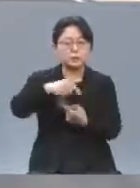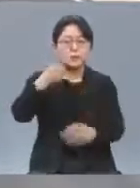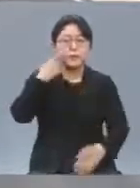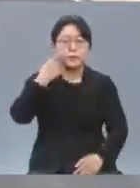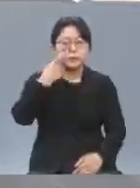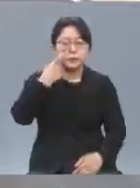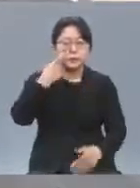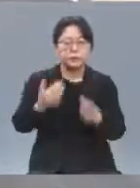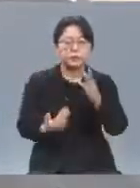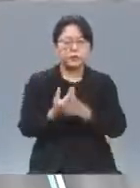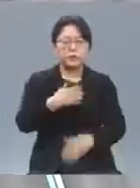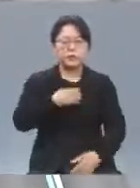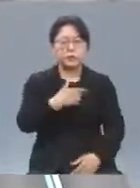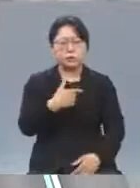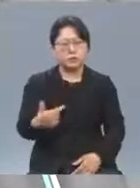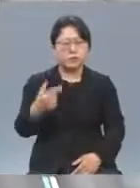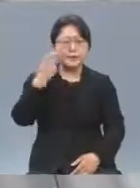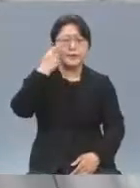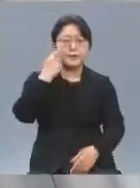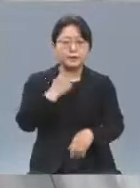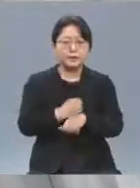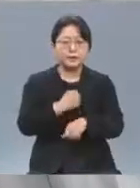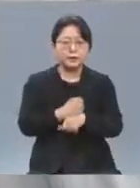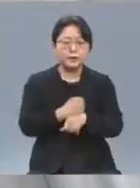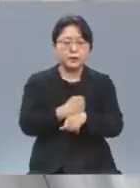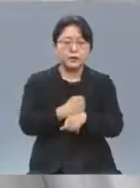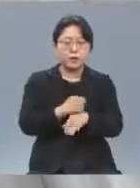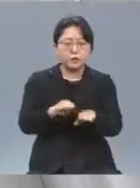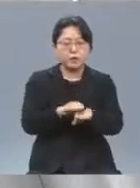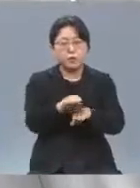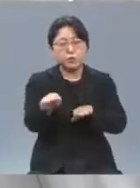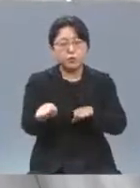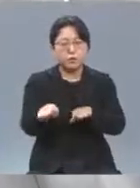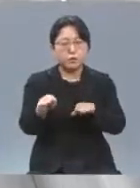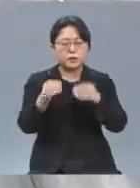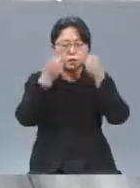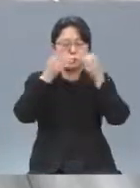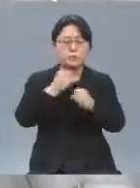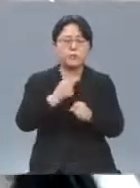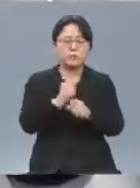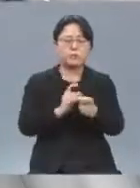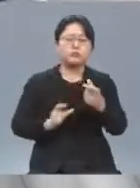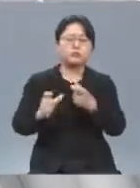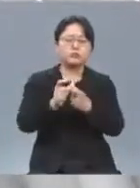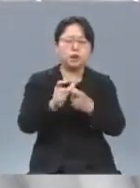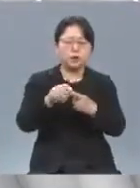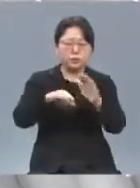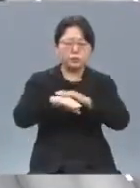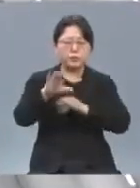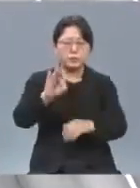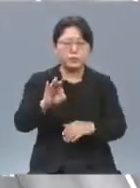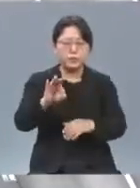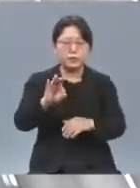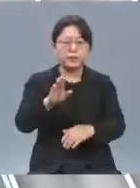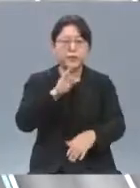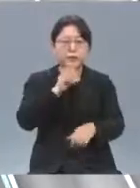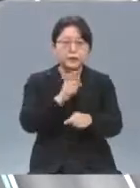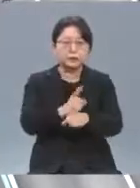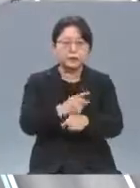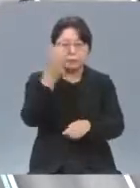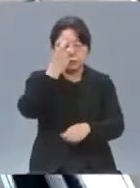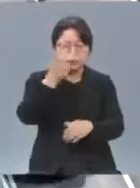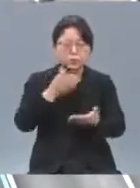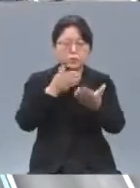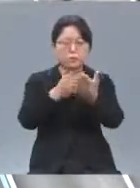결과 사고 위험성이 높다고 판단하고 우측 진출로를 개설할 때 추가 공사비와 사업 타당성 등을 검토해 줄